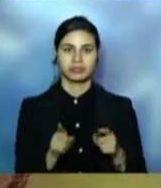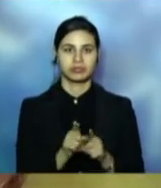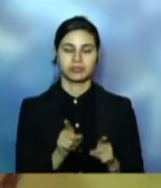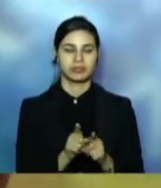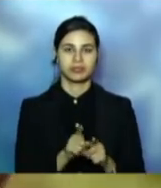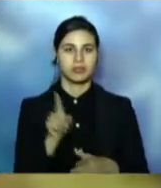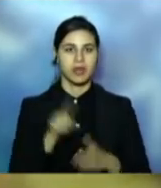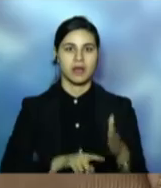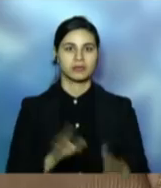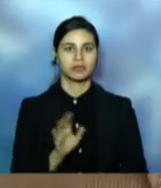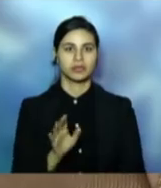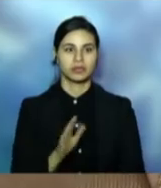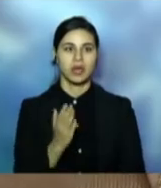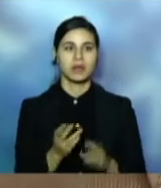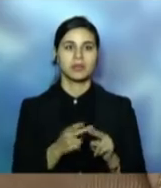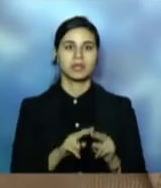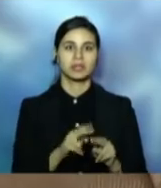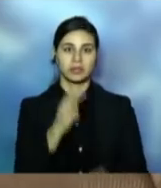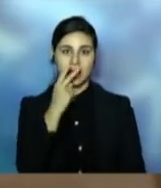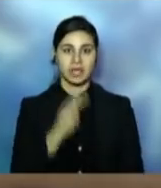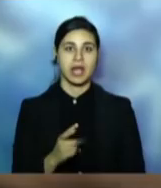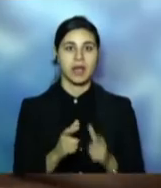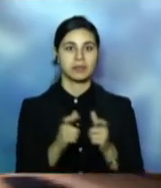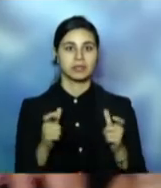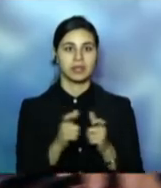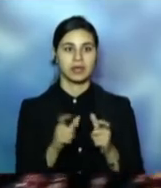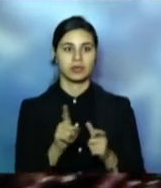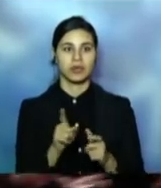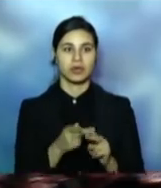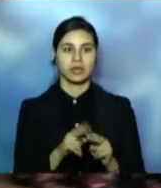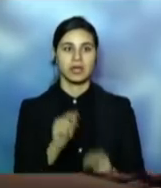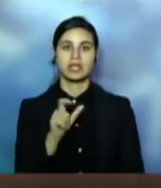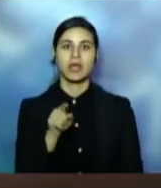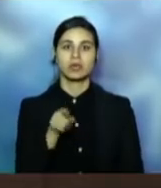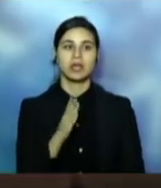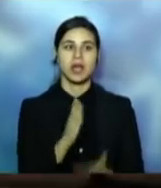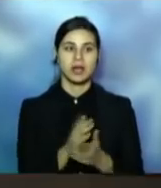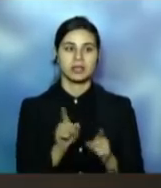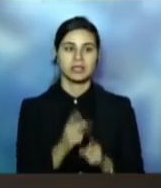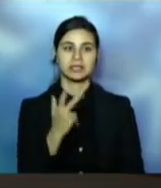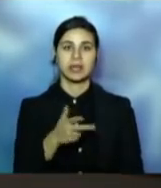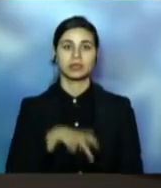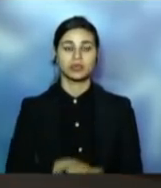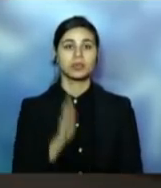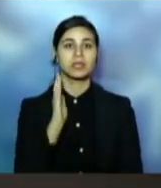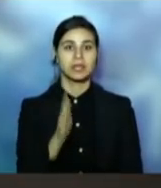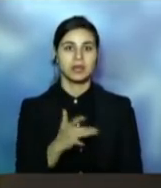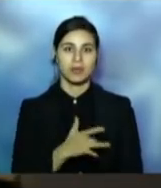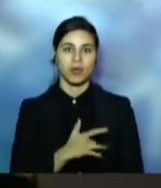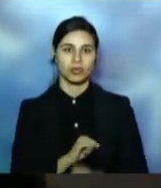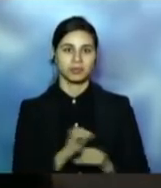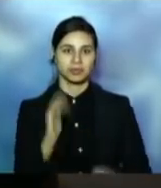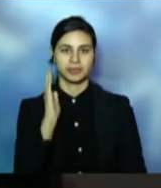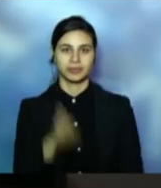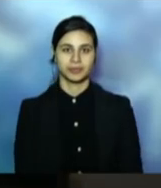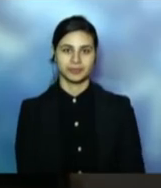წარმოუდგენელზე წარმოუდგენელი ალბათ ეს სურათი რო ენახებინათ, რომ აი თეონა შენ აი ეს სამი ტყუპი გეყოლება, ალბათ გული